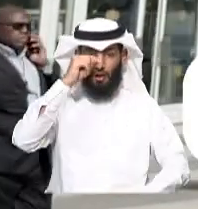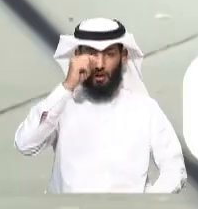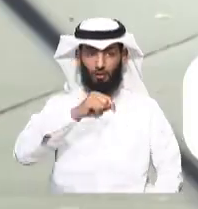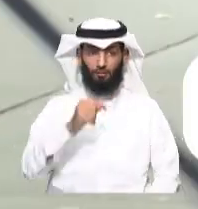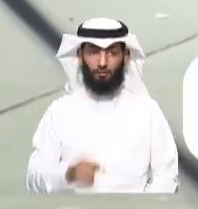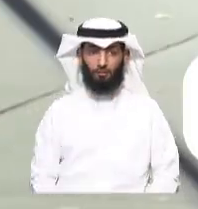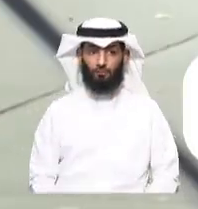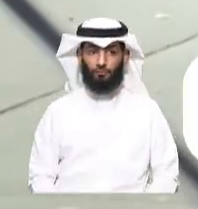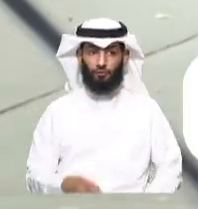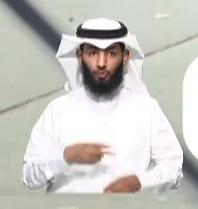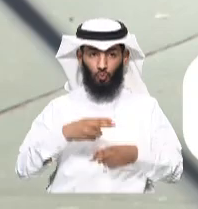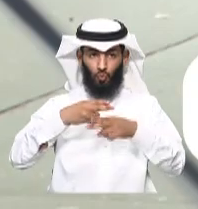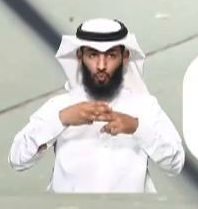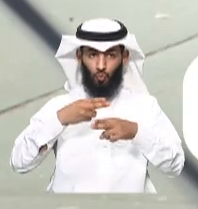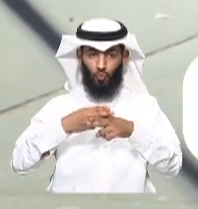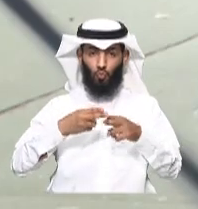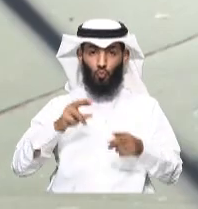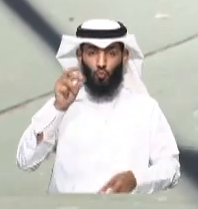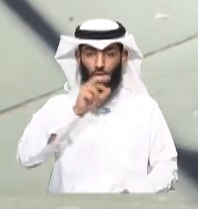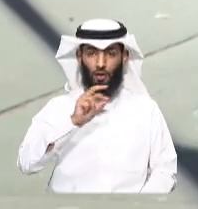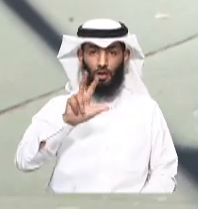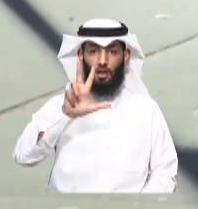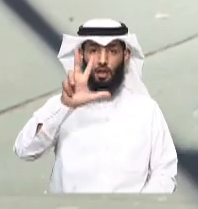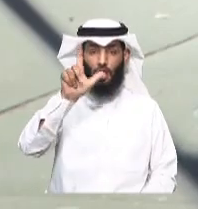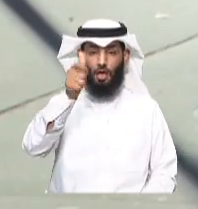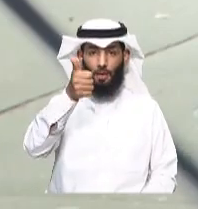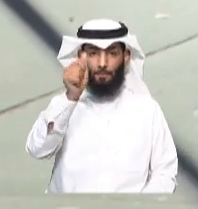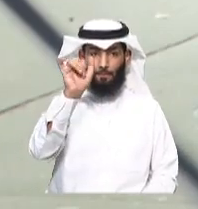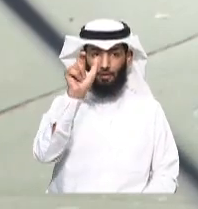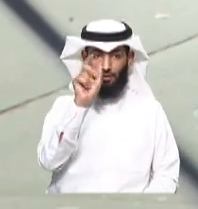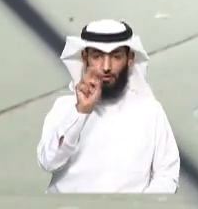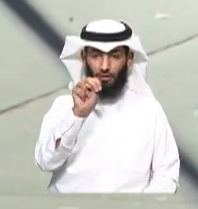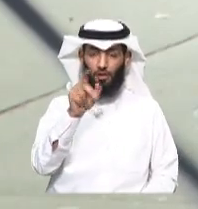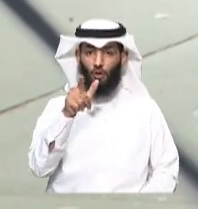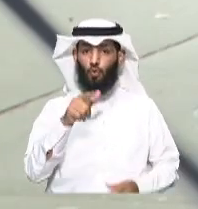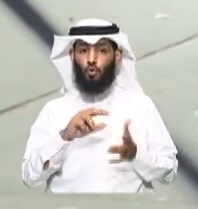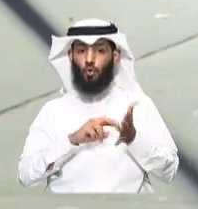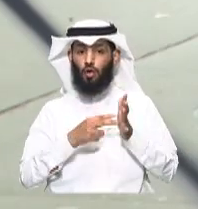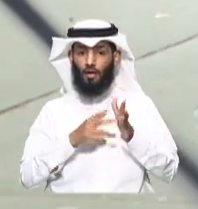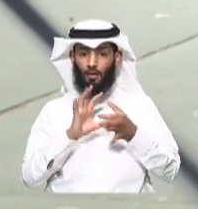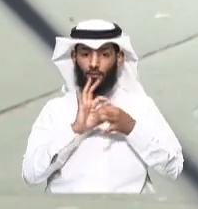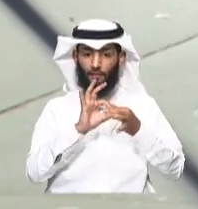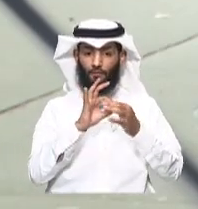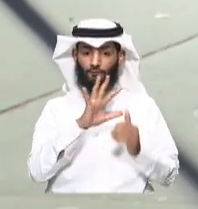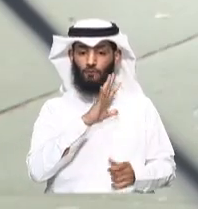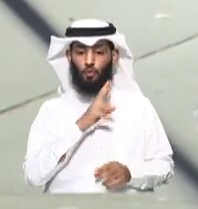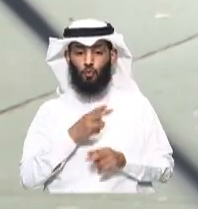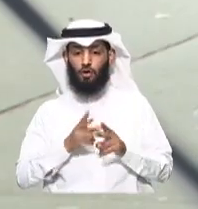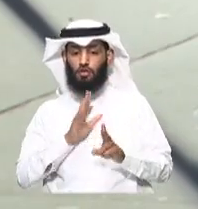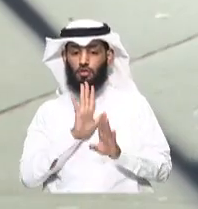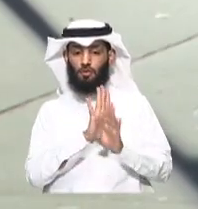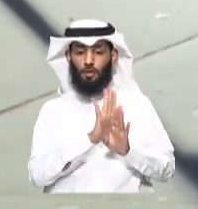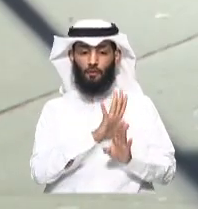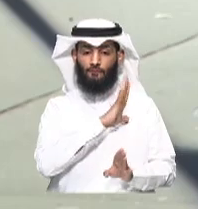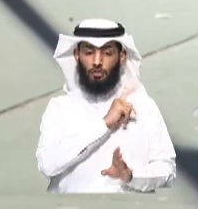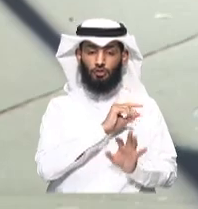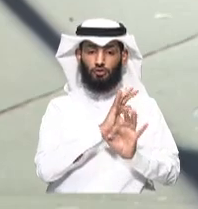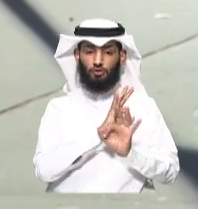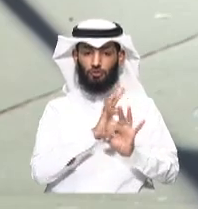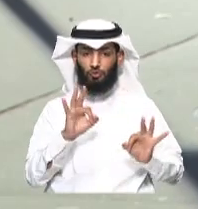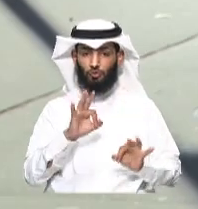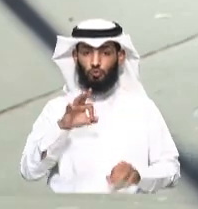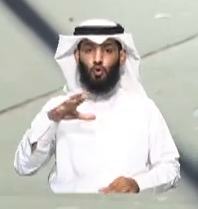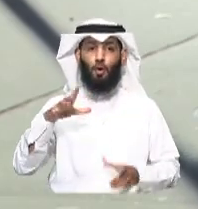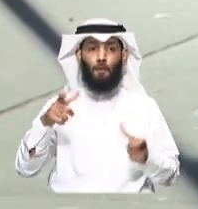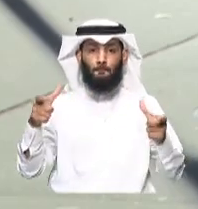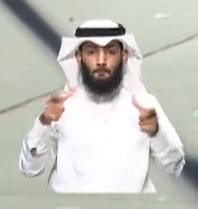الكويت في اجتماع مجلس الامن الدولي على موقفها الثابت والداعم للقضيه الفلسطينيه في حين طالبت غالبيه الدول الاعضاء